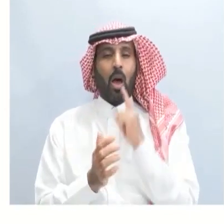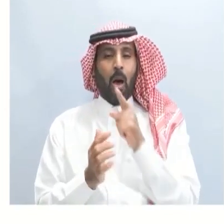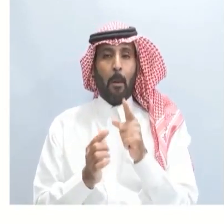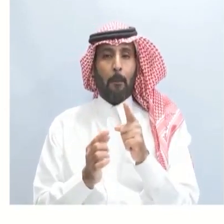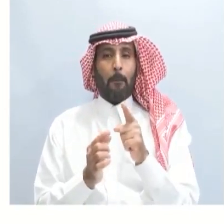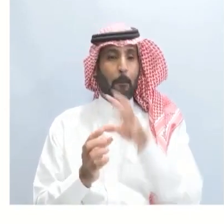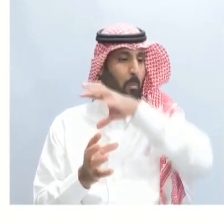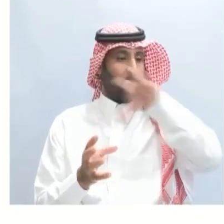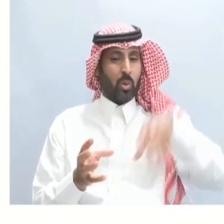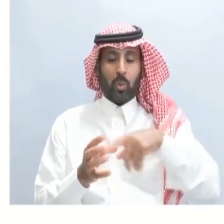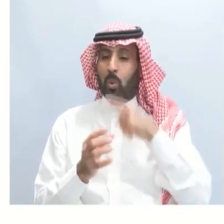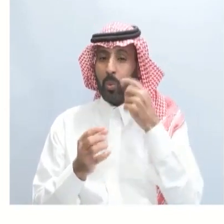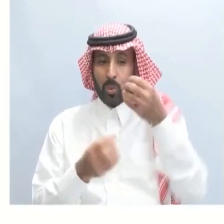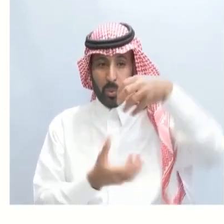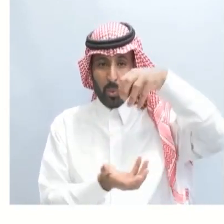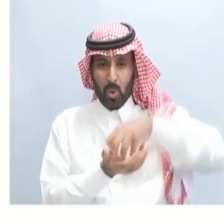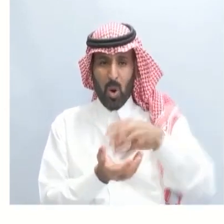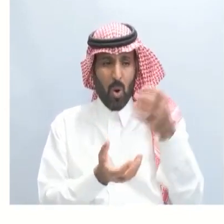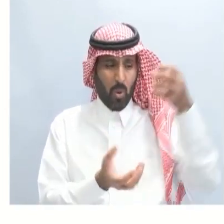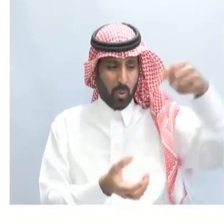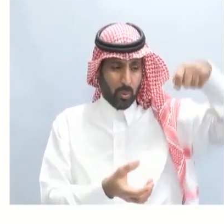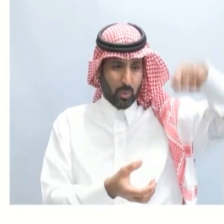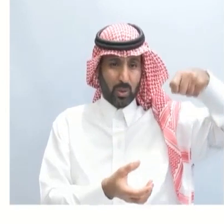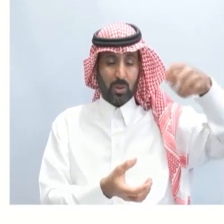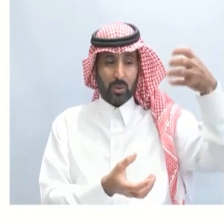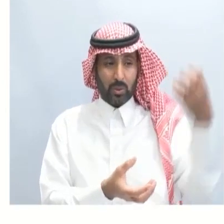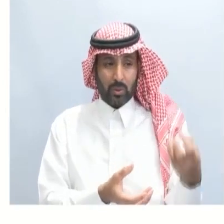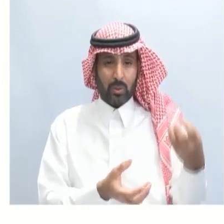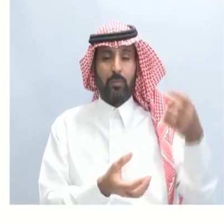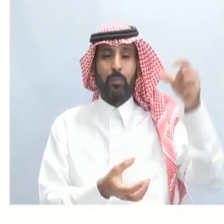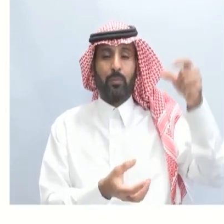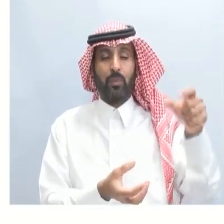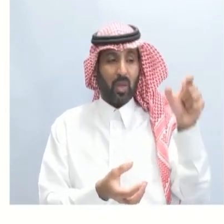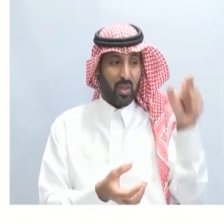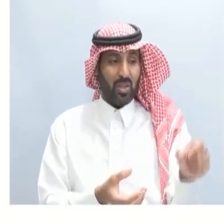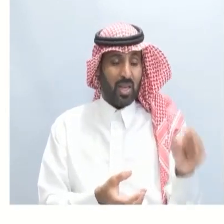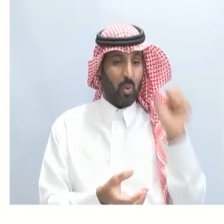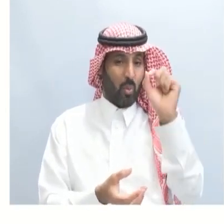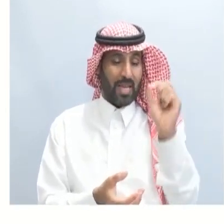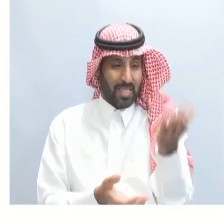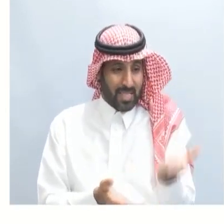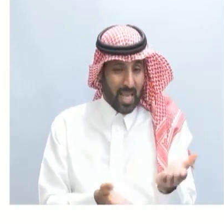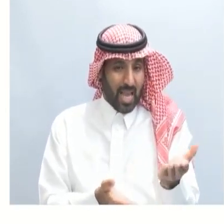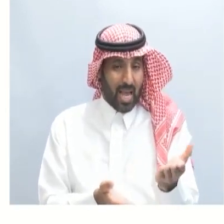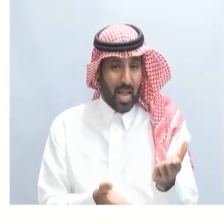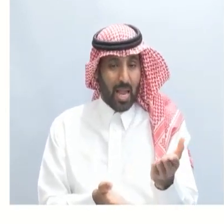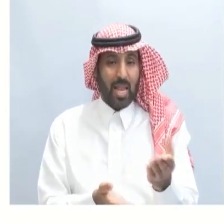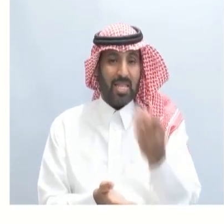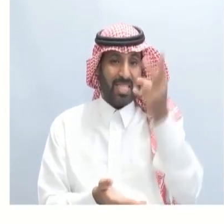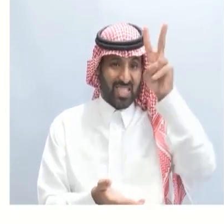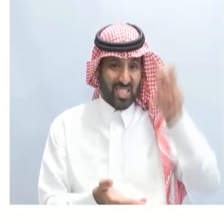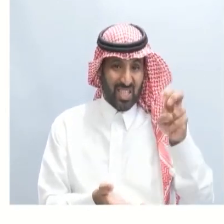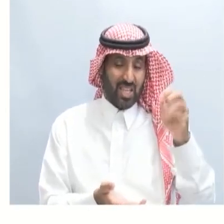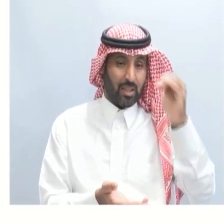مجموعه من الاثقال كما تراها ويبدو لك في الصوره ان كل ثقل وزنه كم احسنتم 20